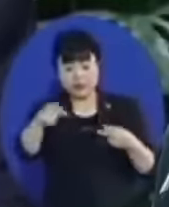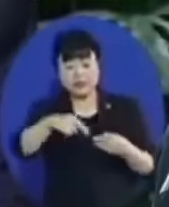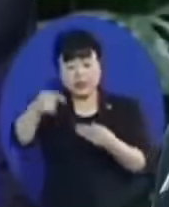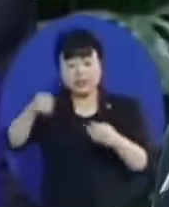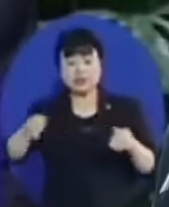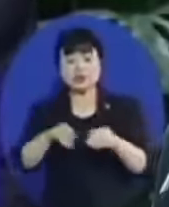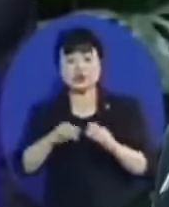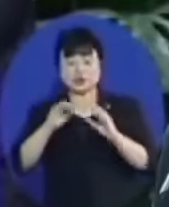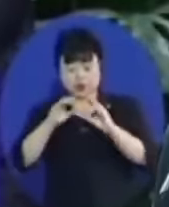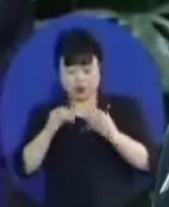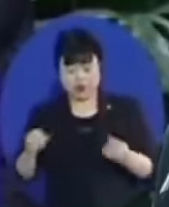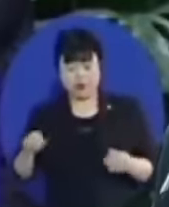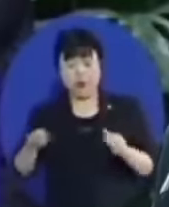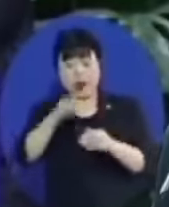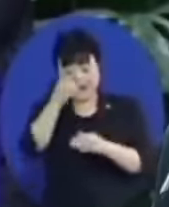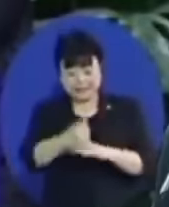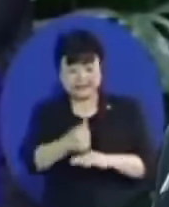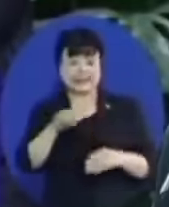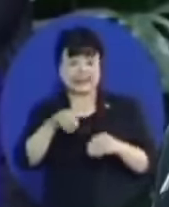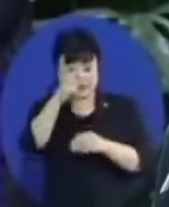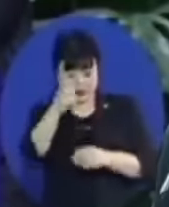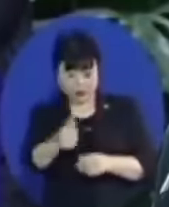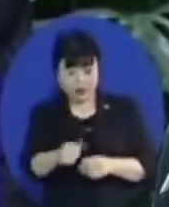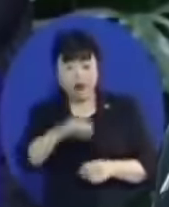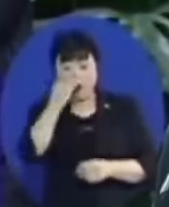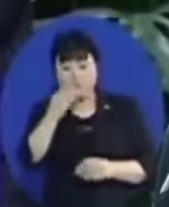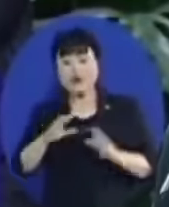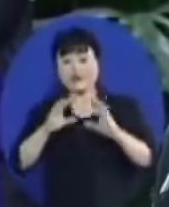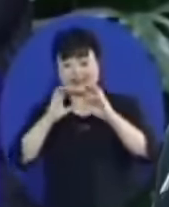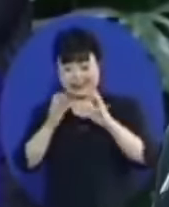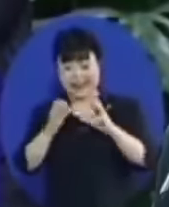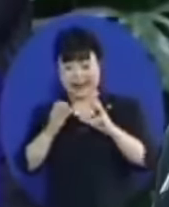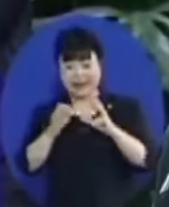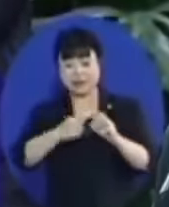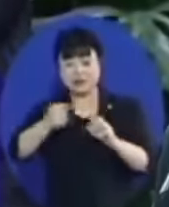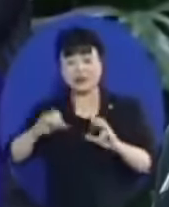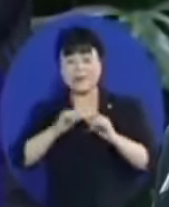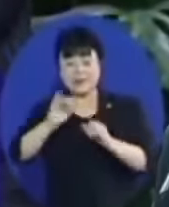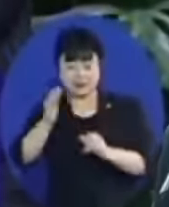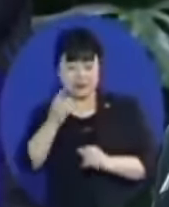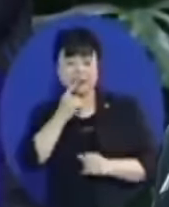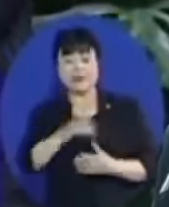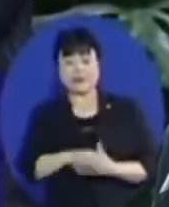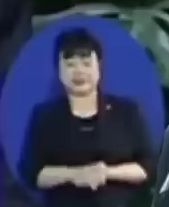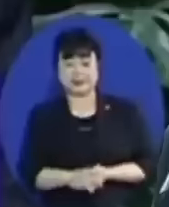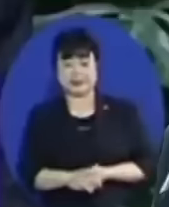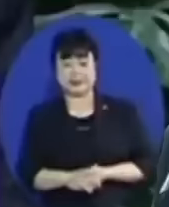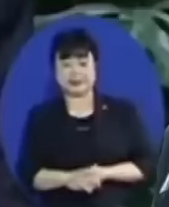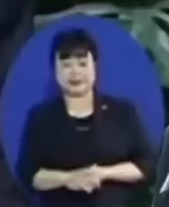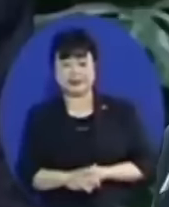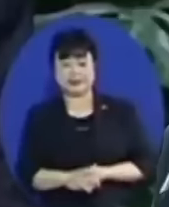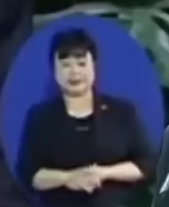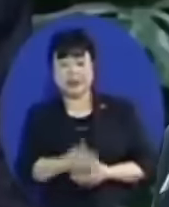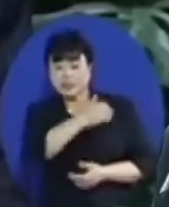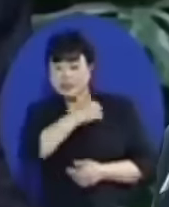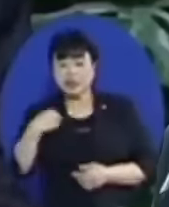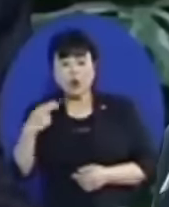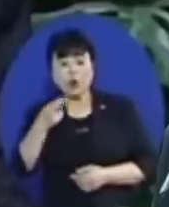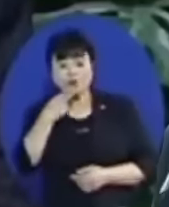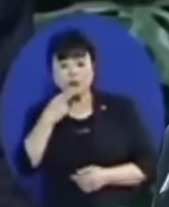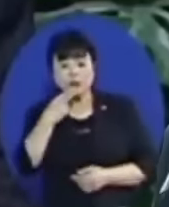택하신 족속이요 왕같은 제사장들이요 거룩한 나라요 그 소유같은 백성이라고 말했습니다. 우리 아무 자격도